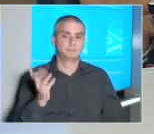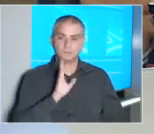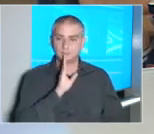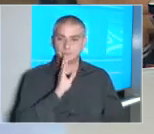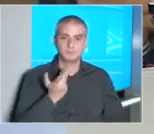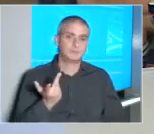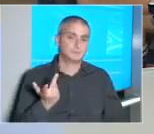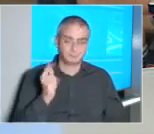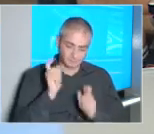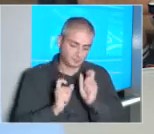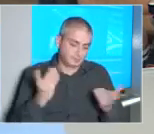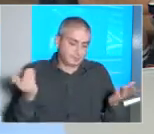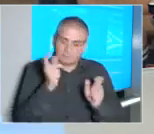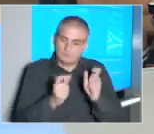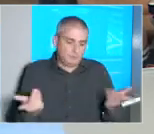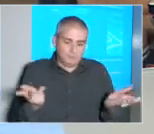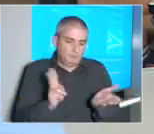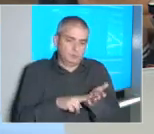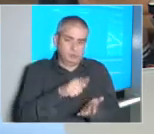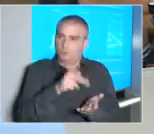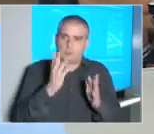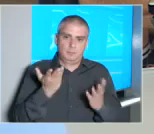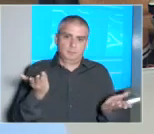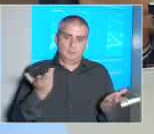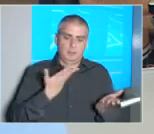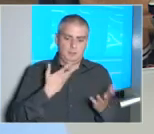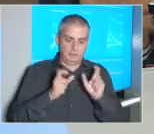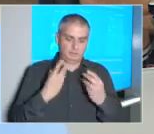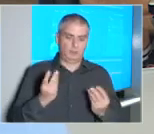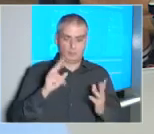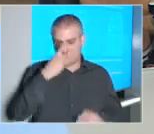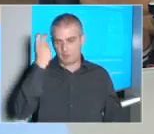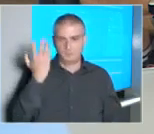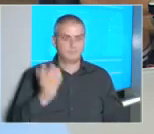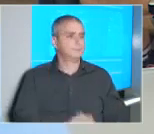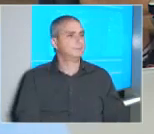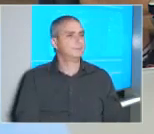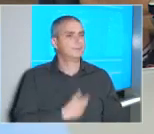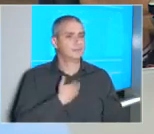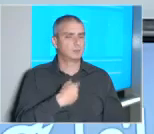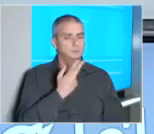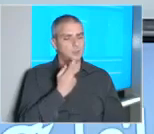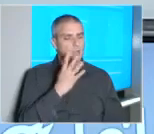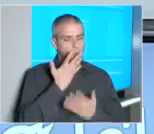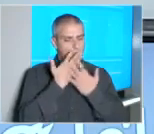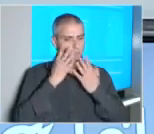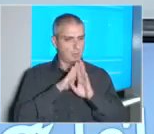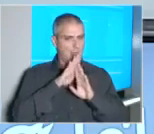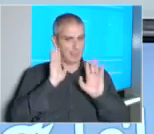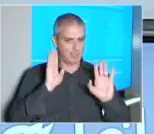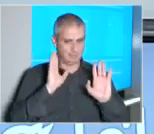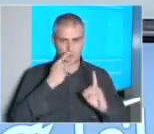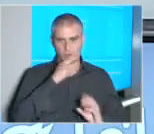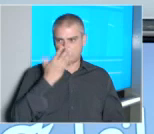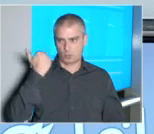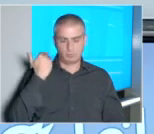באמת בהקשר הזה... אבל האזרחים הם אזרחים, והם רובם נאמנים ואזרחים טובים, גם הערבים. מוסי רז, אני רק רוצה לחדד נושא שעסקנו